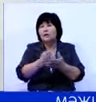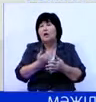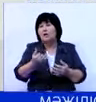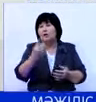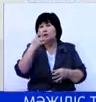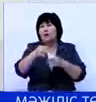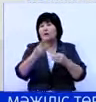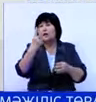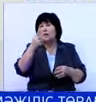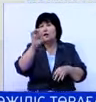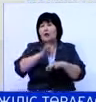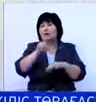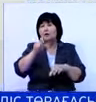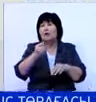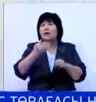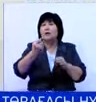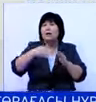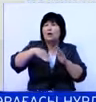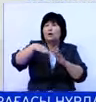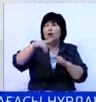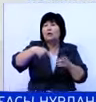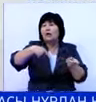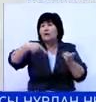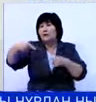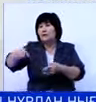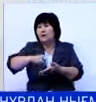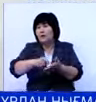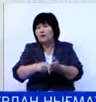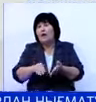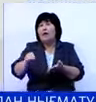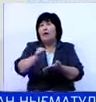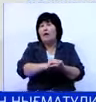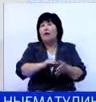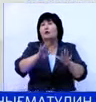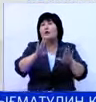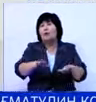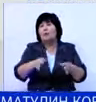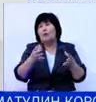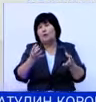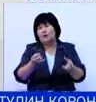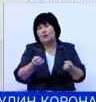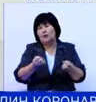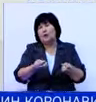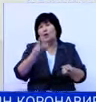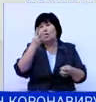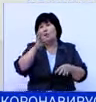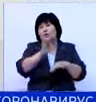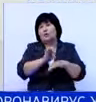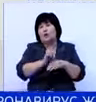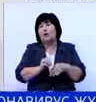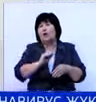науқастың жағдайы жақсаруға байланысты бөлімшеге ауысқанымен, қайтадан орнына 3 науқас